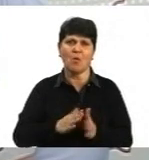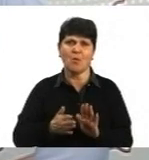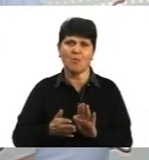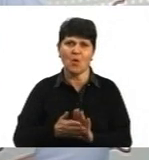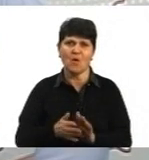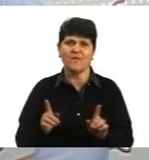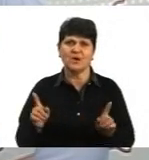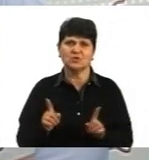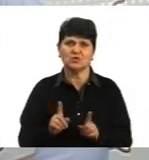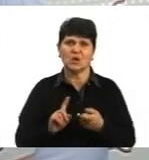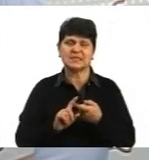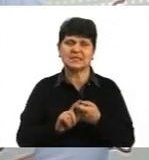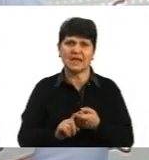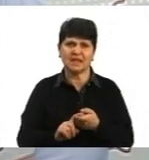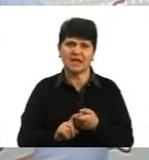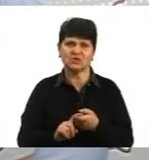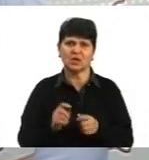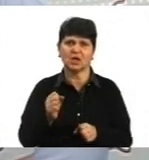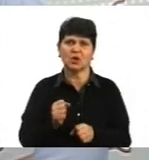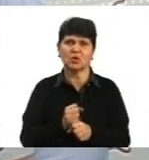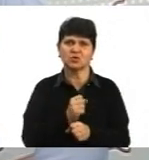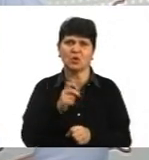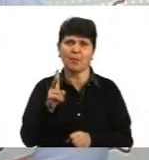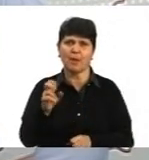в задачах стоїть розробка рекомендацій,